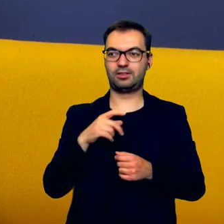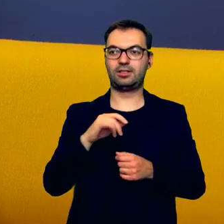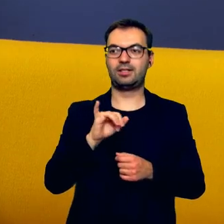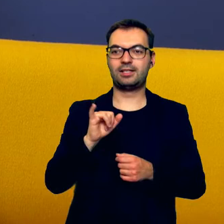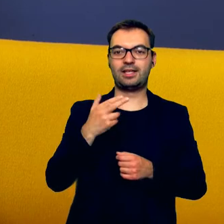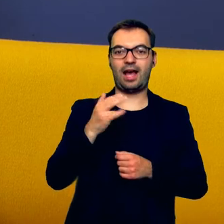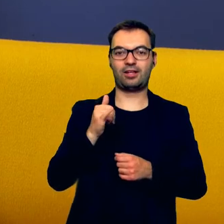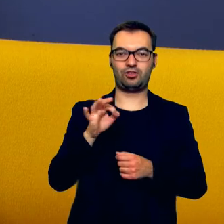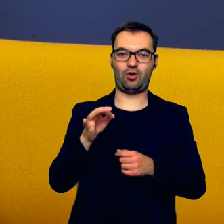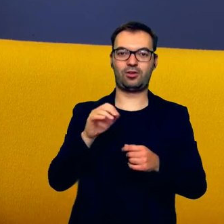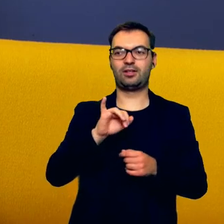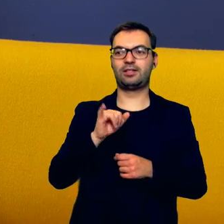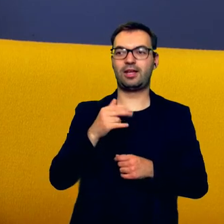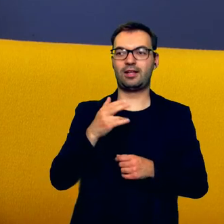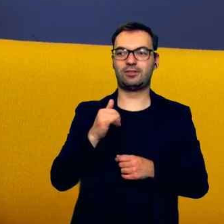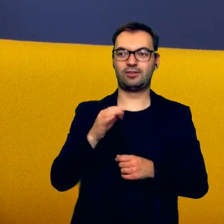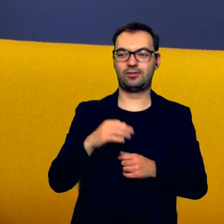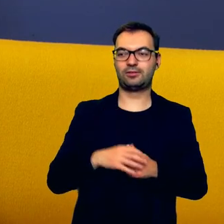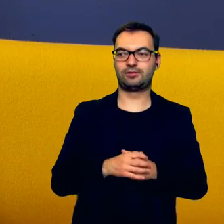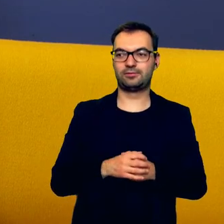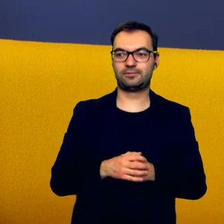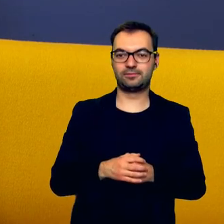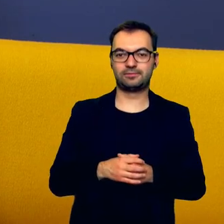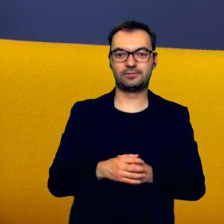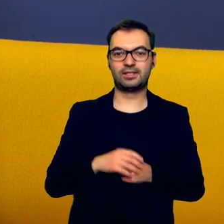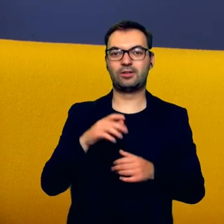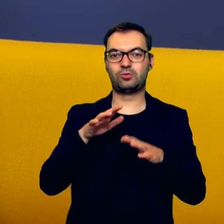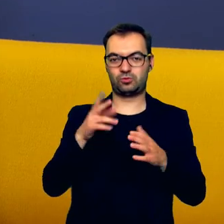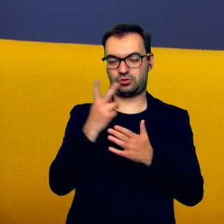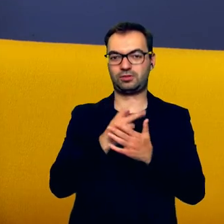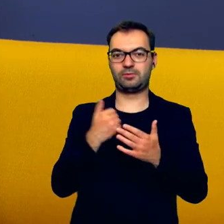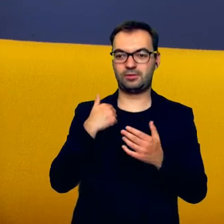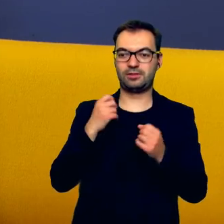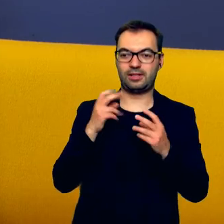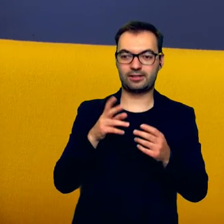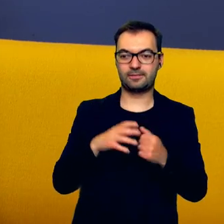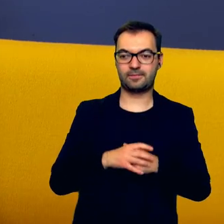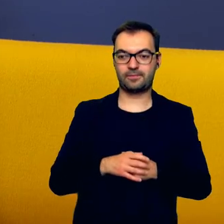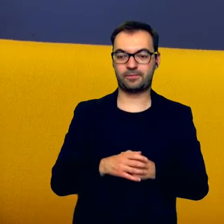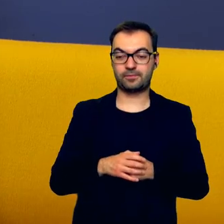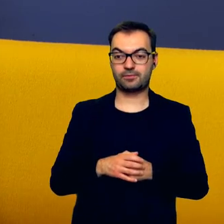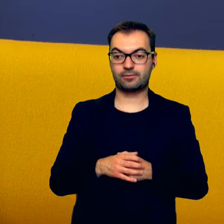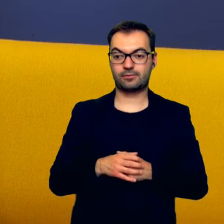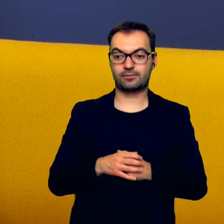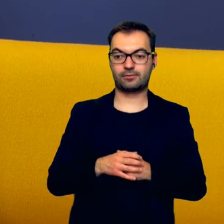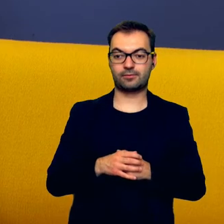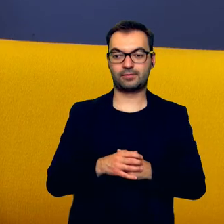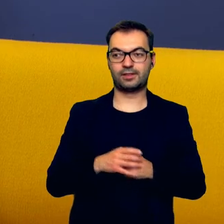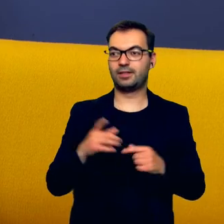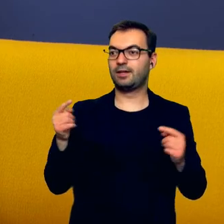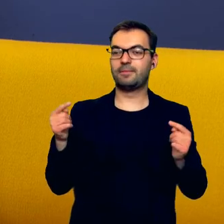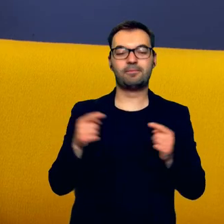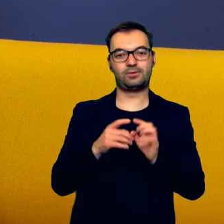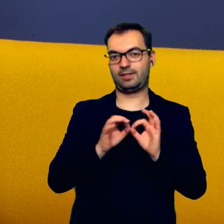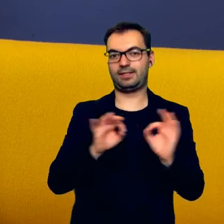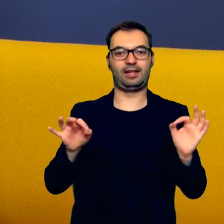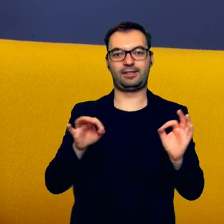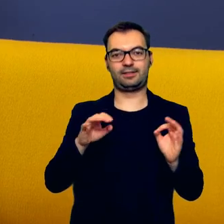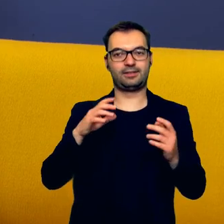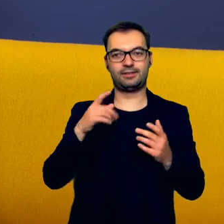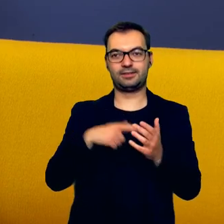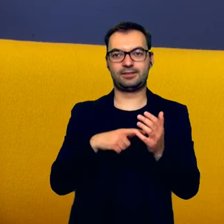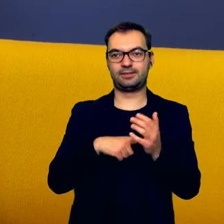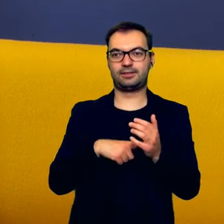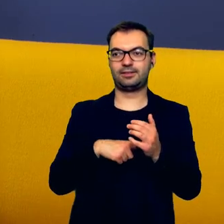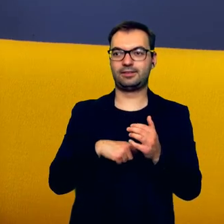Janio, prawda? Jan Henryk Żychoń. Wiele o nim czytałem i nadaje się idealnie do wykorzystania,